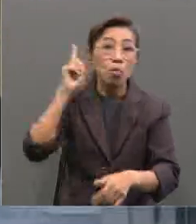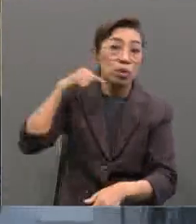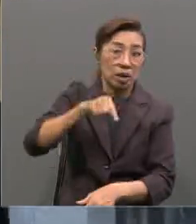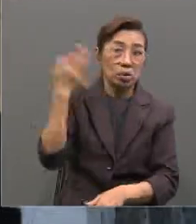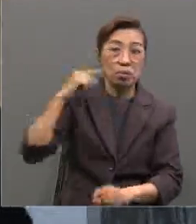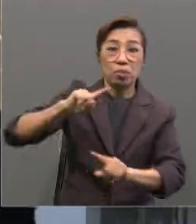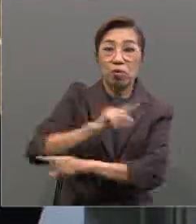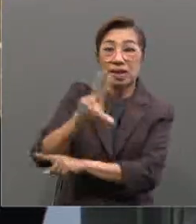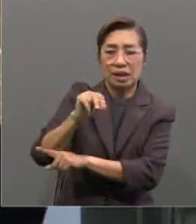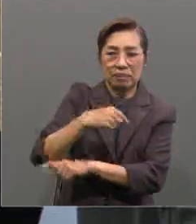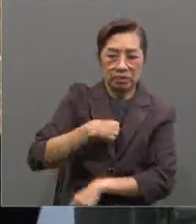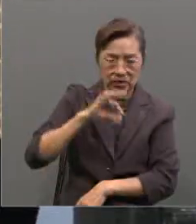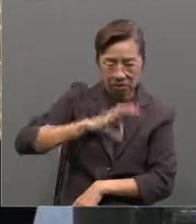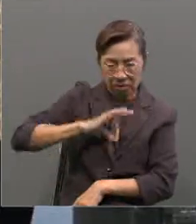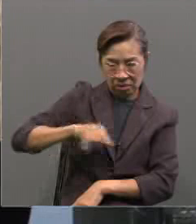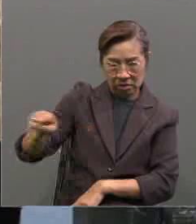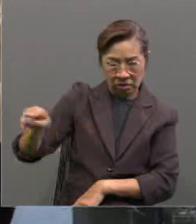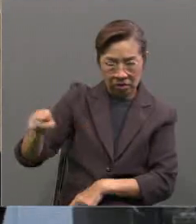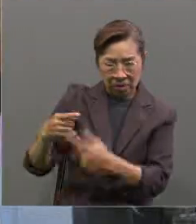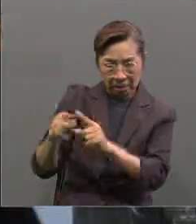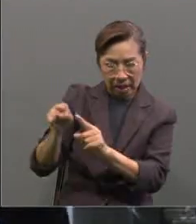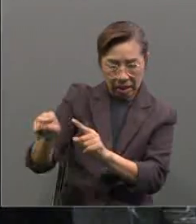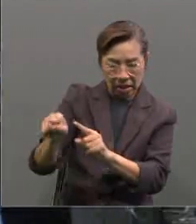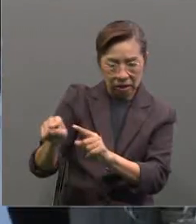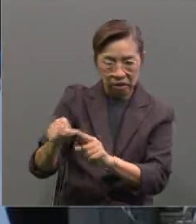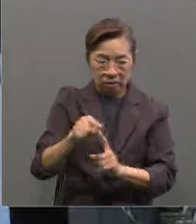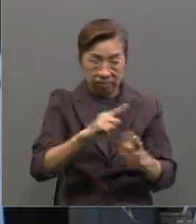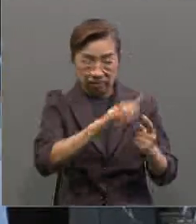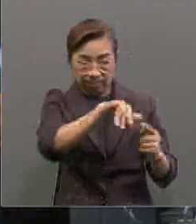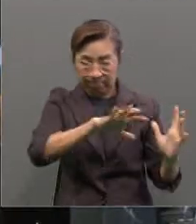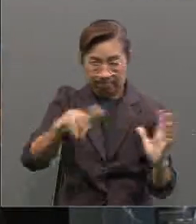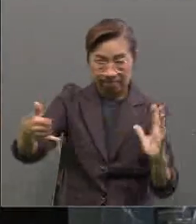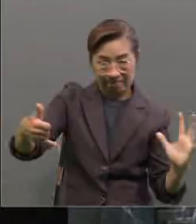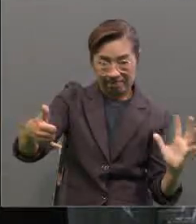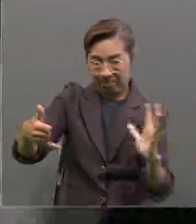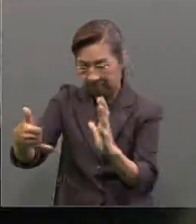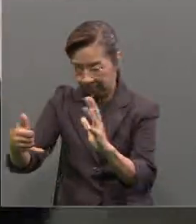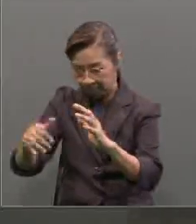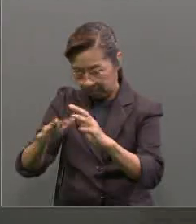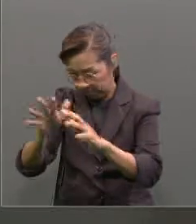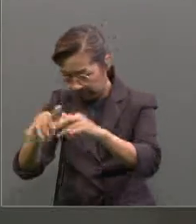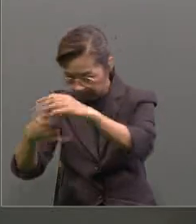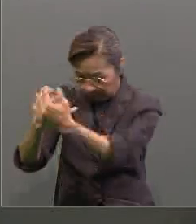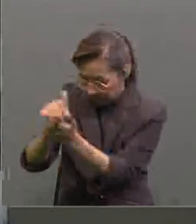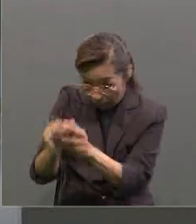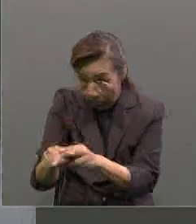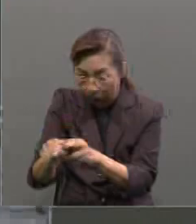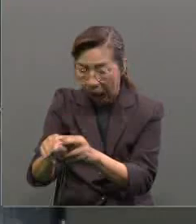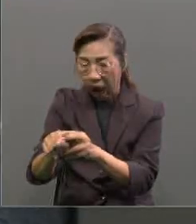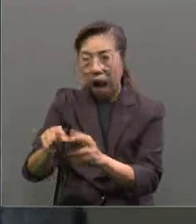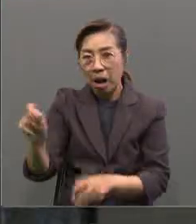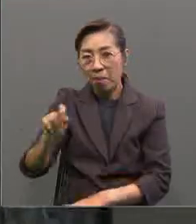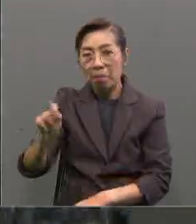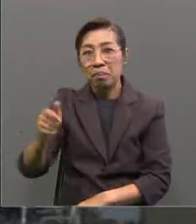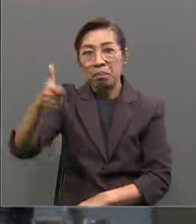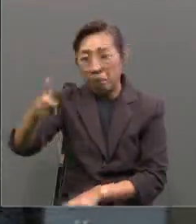ก่อเหตุจึงได้ร่วมกับเพื่อนร่วมงานตรวจค้นตัวนายปิยพงศ์จนพบกล้องปากกาแล้วมีภาพมากกว่า100ไฟล์